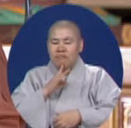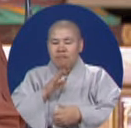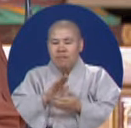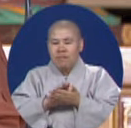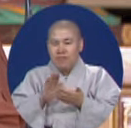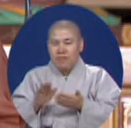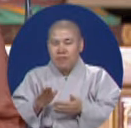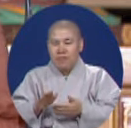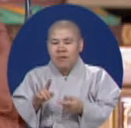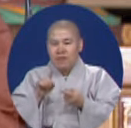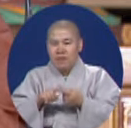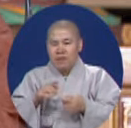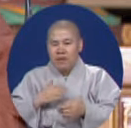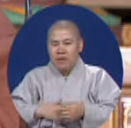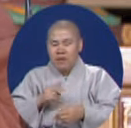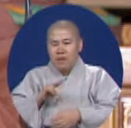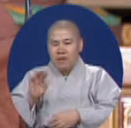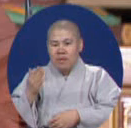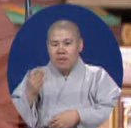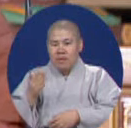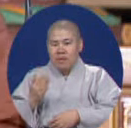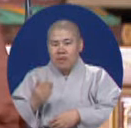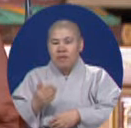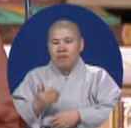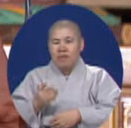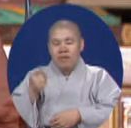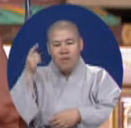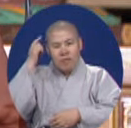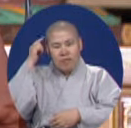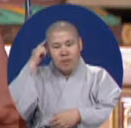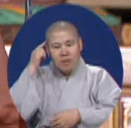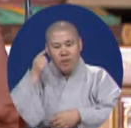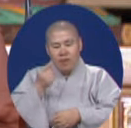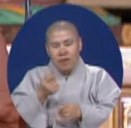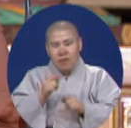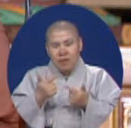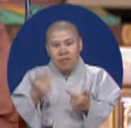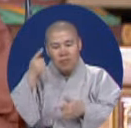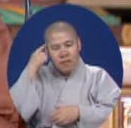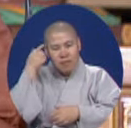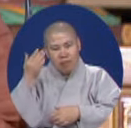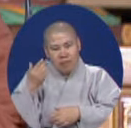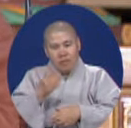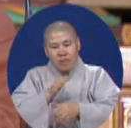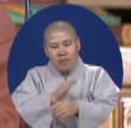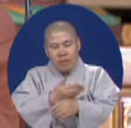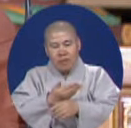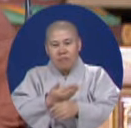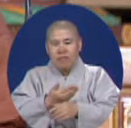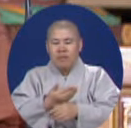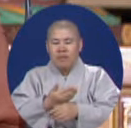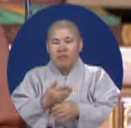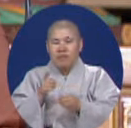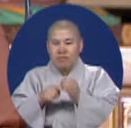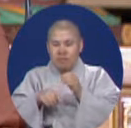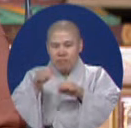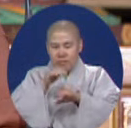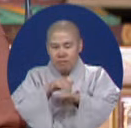그러니까 그거 알아야 됩니다. 수행하는데 왜 이걸 하느냐? 그거 잘못된 거예요. 그 수행을 위해서 그걸 하는 거예요.